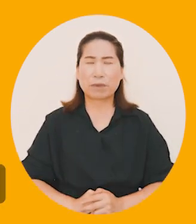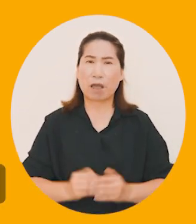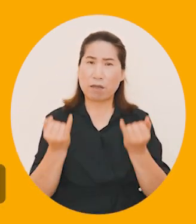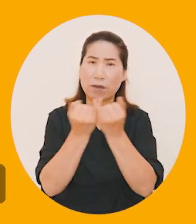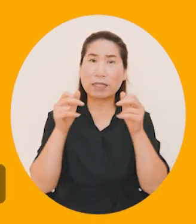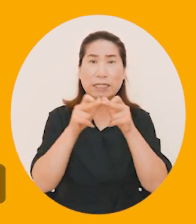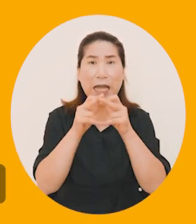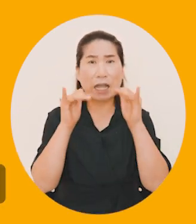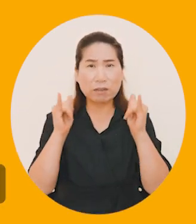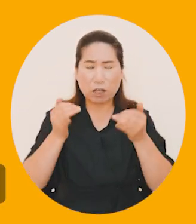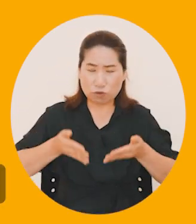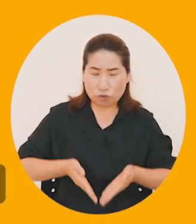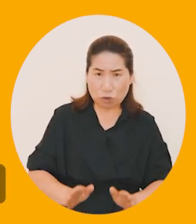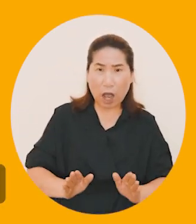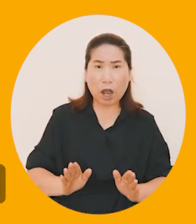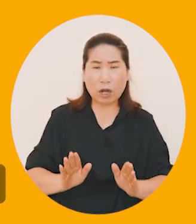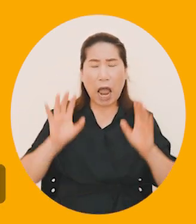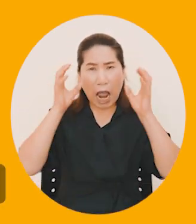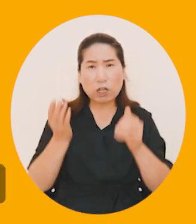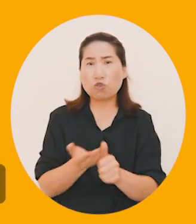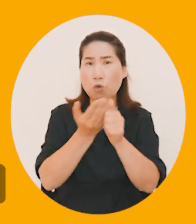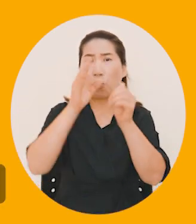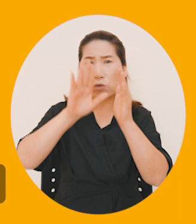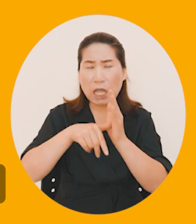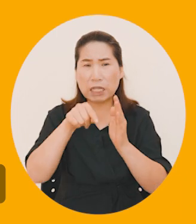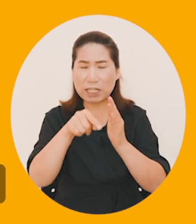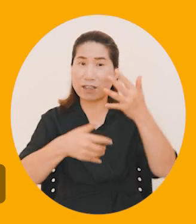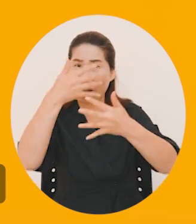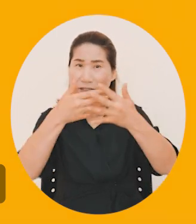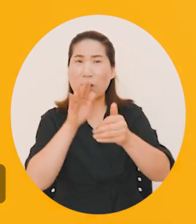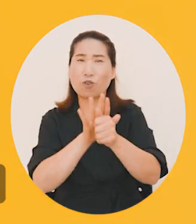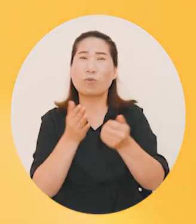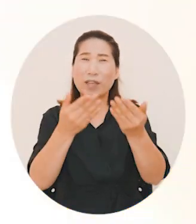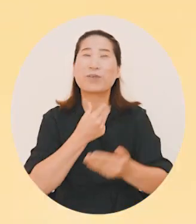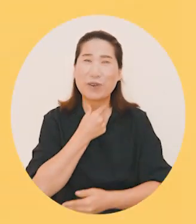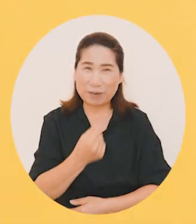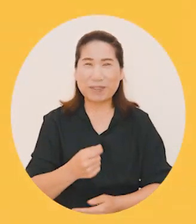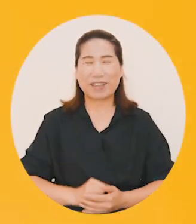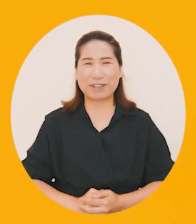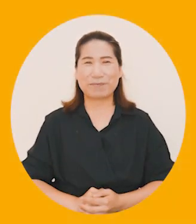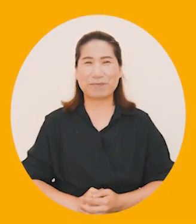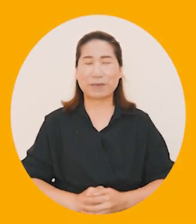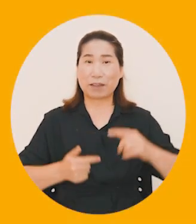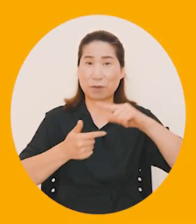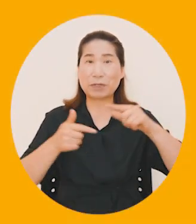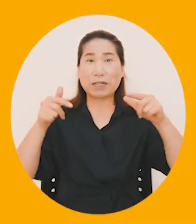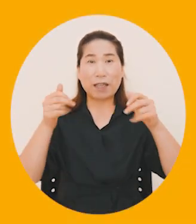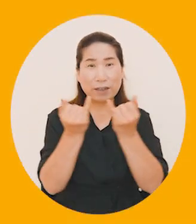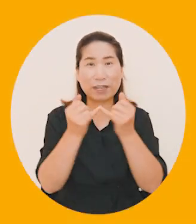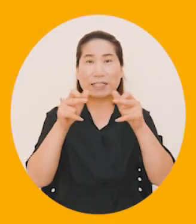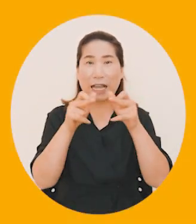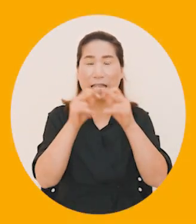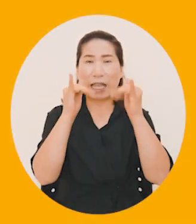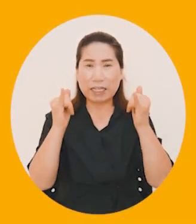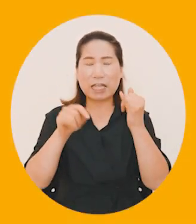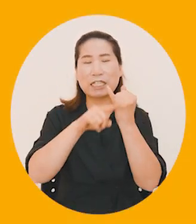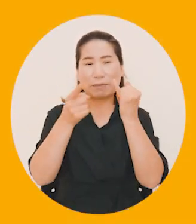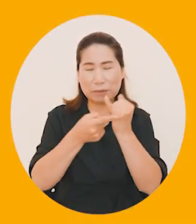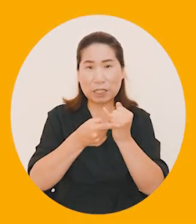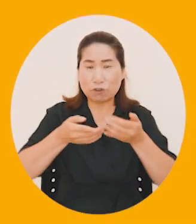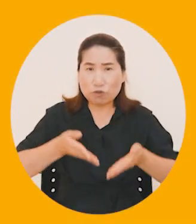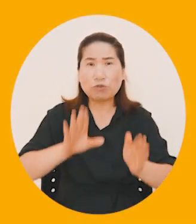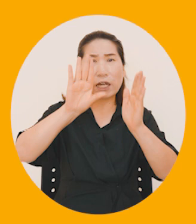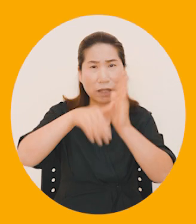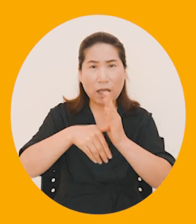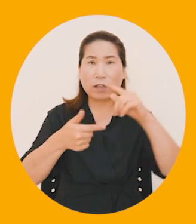여성 장애인들이 출산 후 아기를 돌볼 때 이 자료가 도움이 되길 바랍니다. 경상남도 여성장애인의 임신 출산